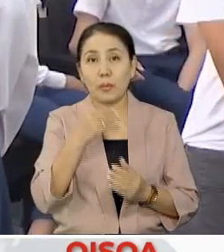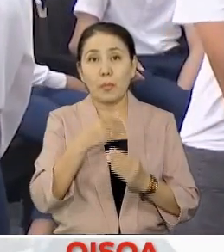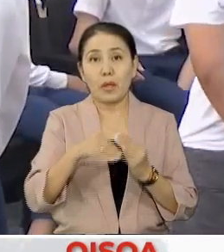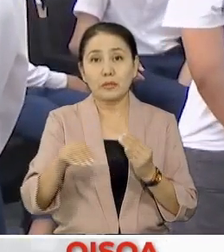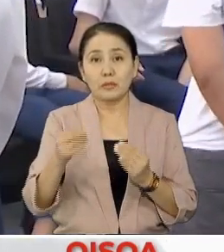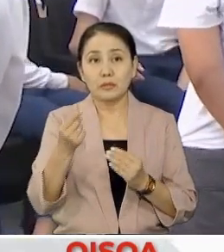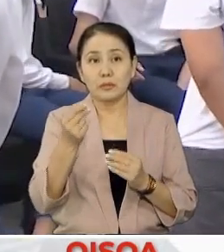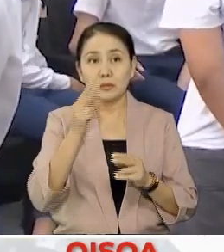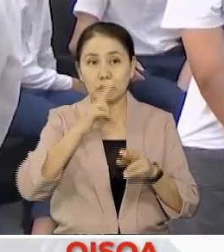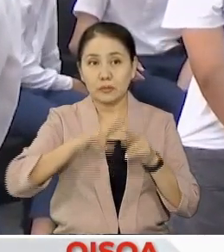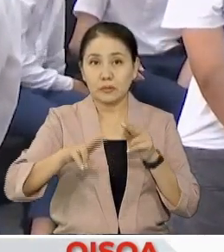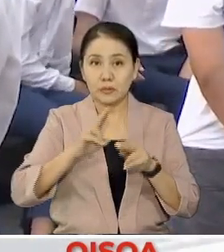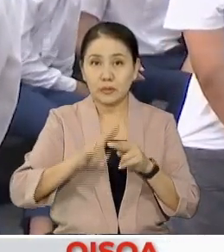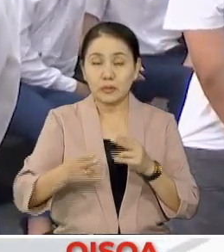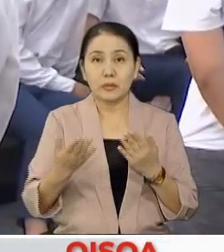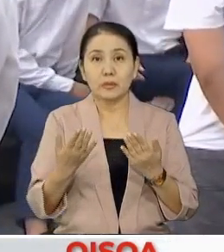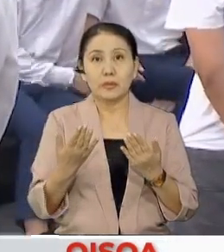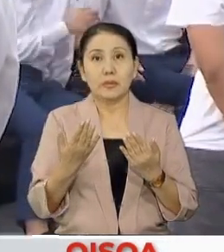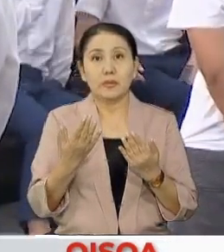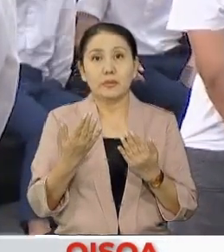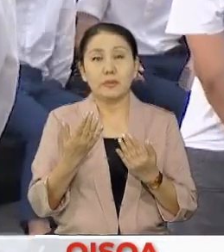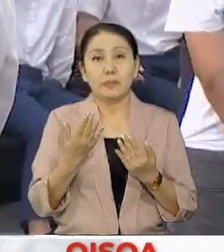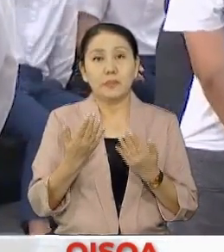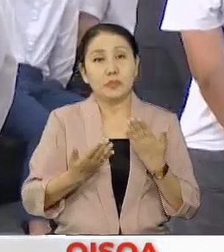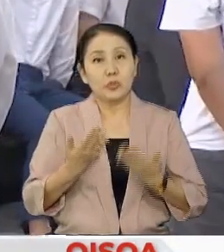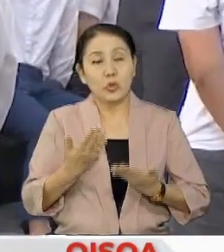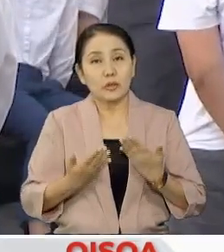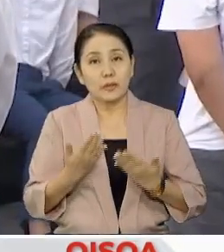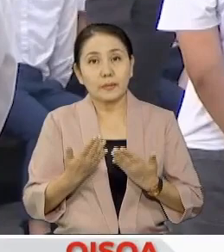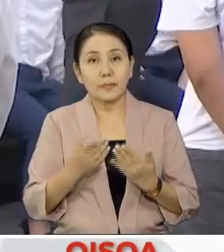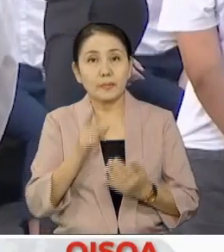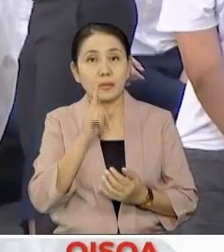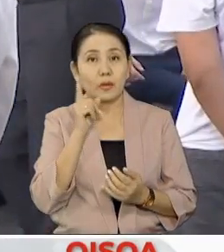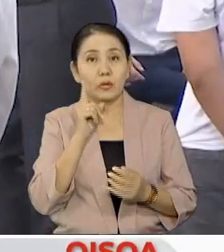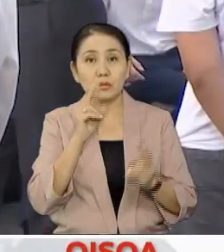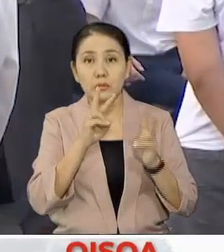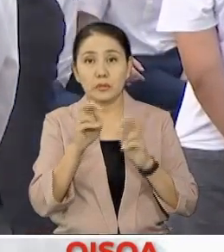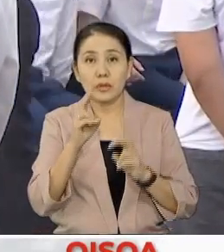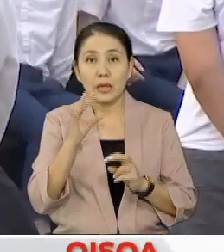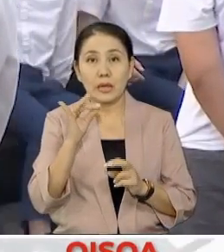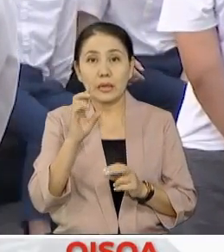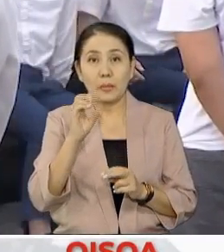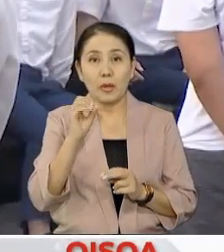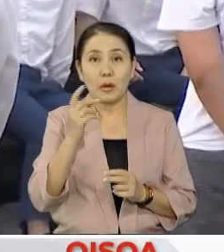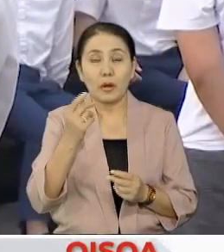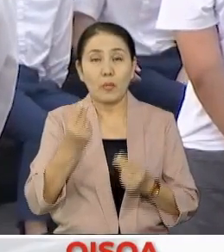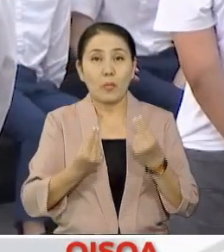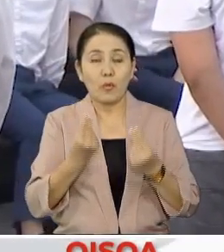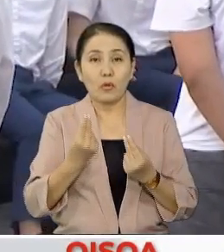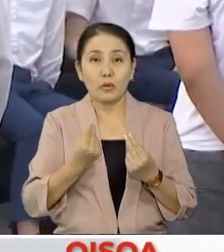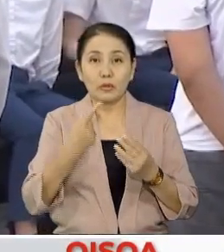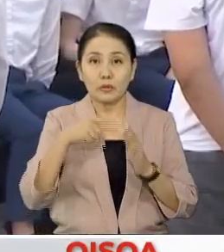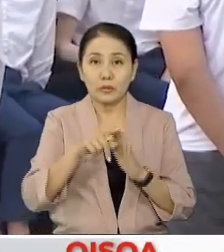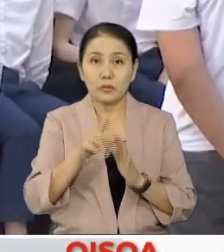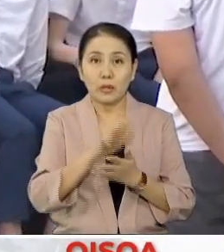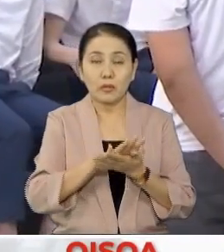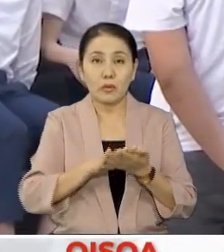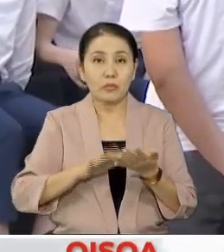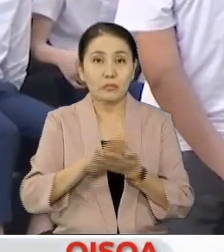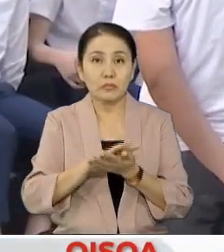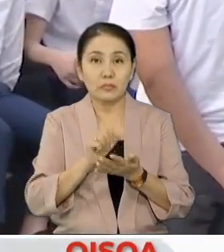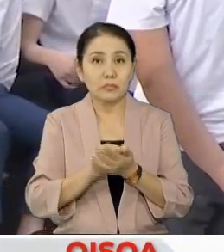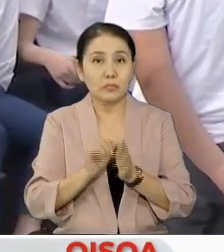kartasidan mablag'larni o'g'irlanishi, talon-toroj qilinishi yoki shu yoshlar o'rtasida kiberbullying kabi tahdidlarni domiga tushib